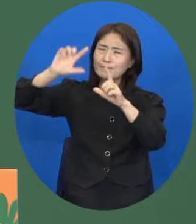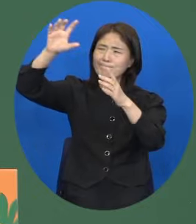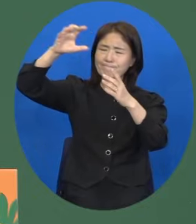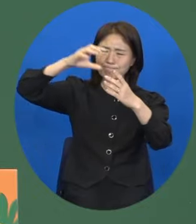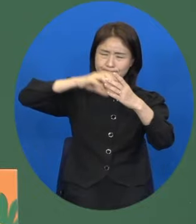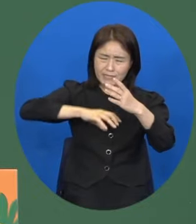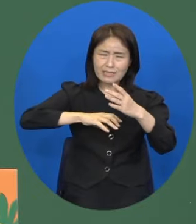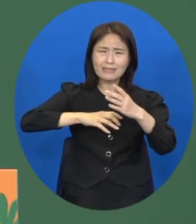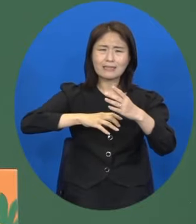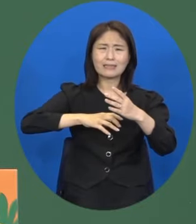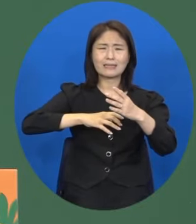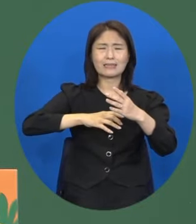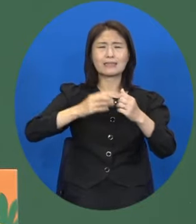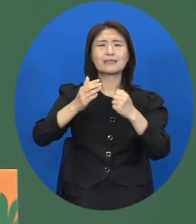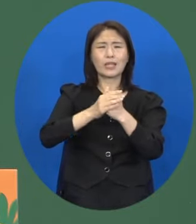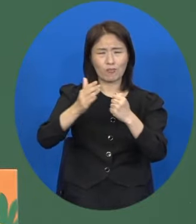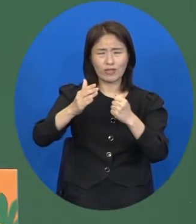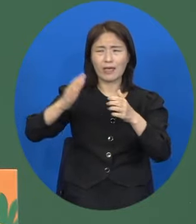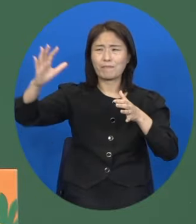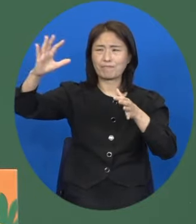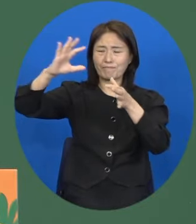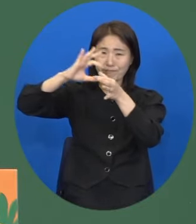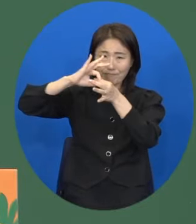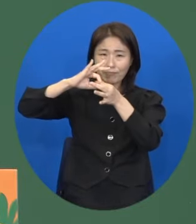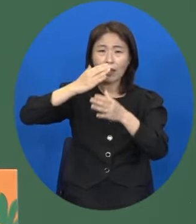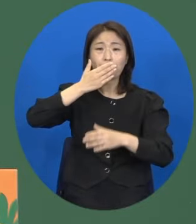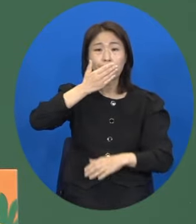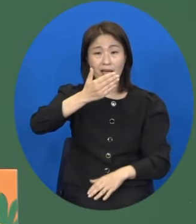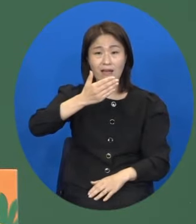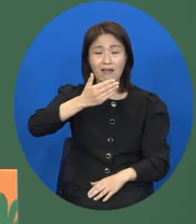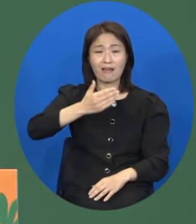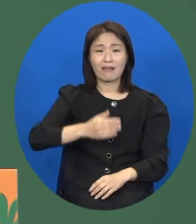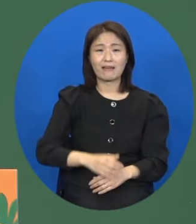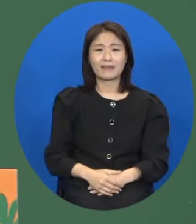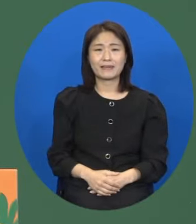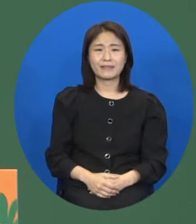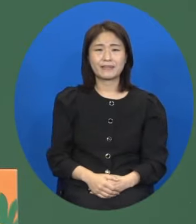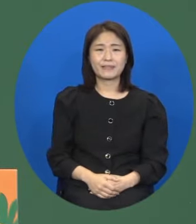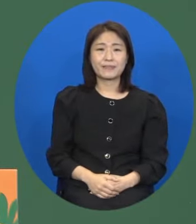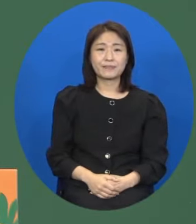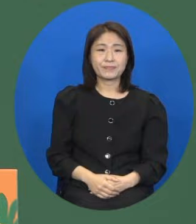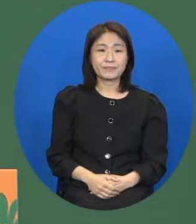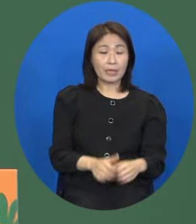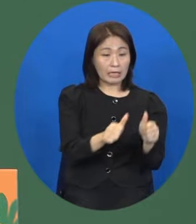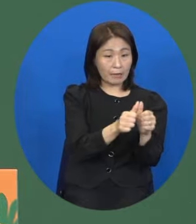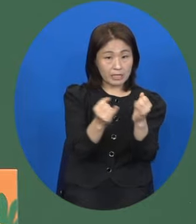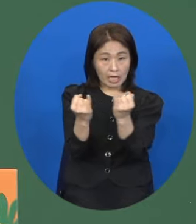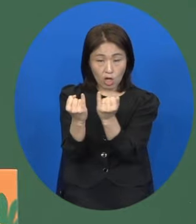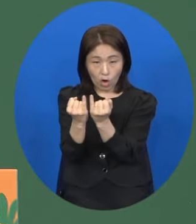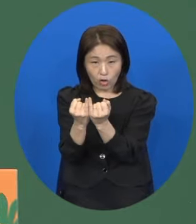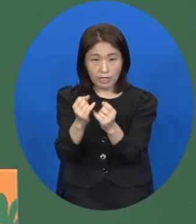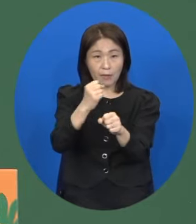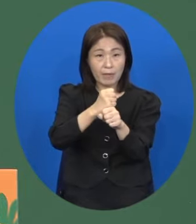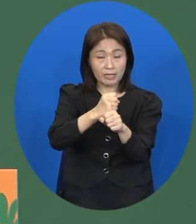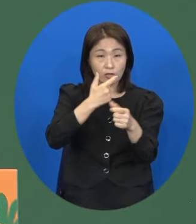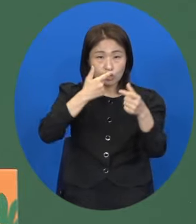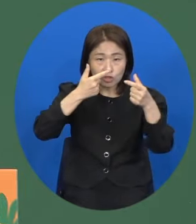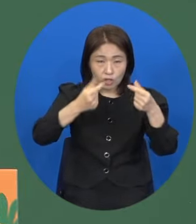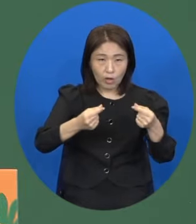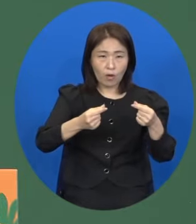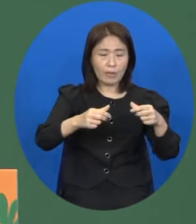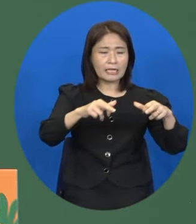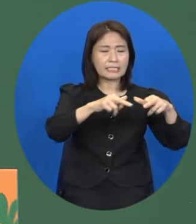때문에 연결될 수 있는 통로가 있게 된 겁니다. 남자와 여자를 만드셨듯이